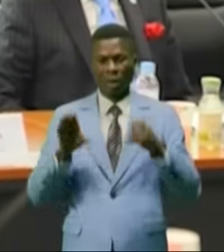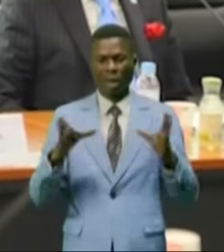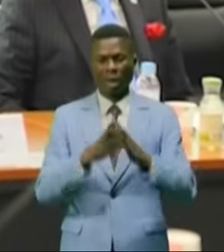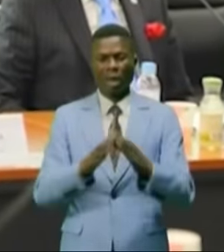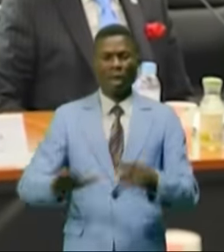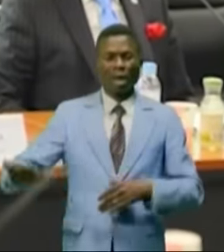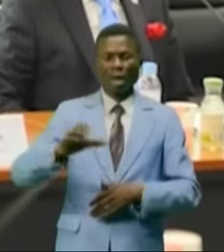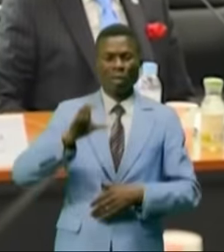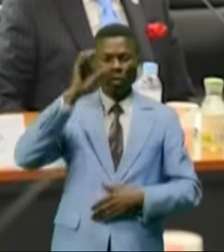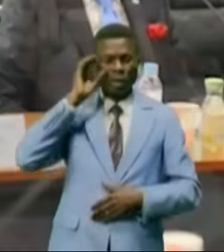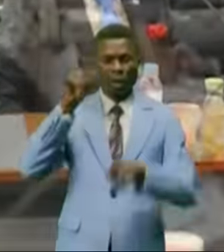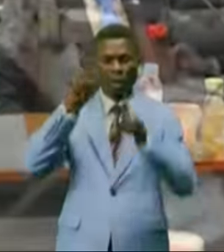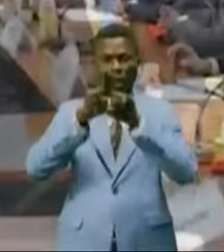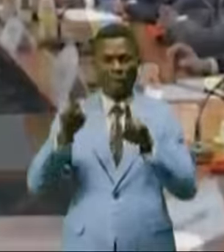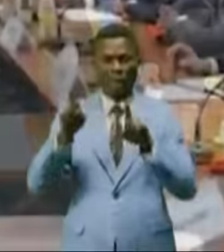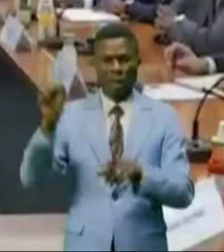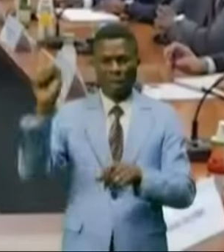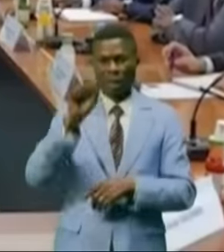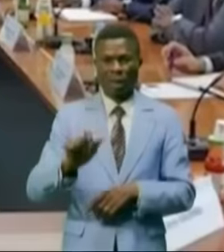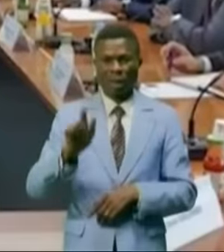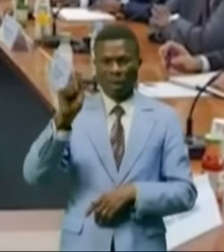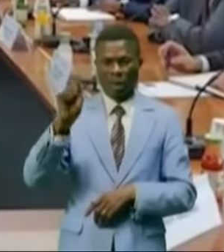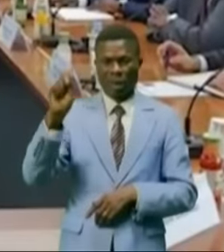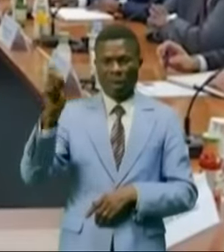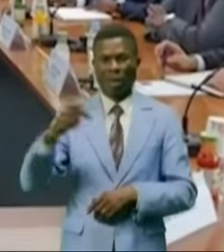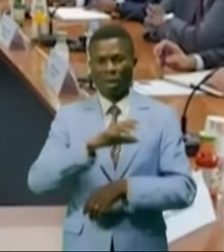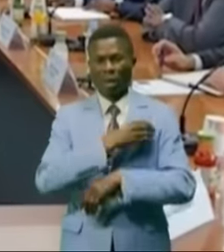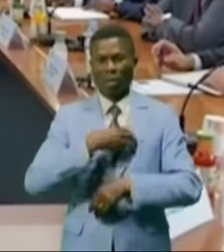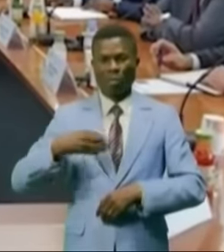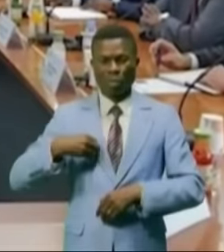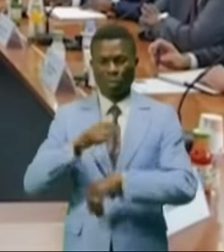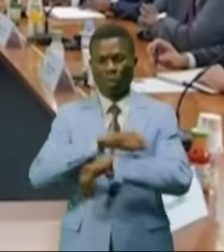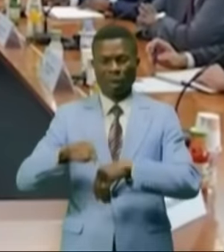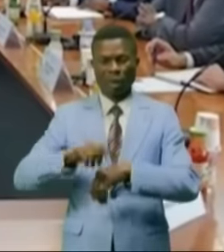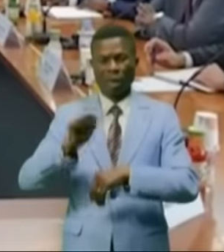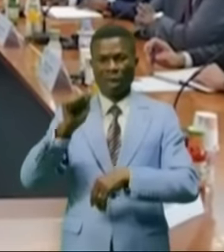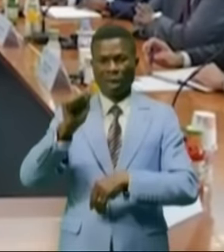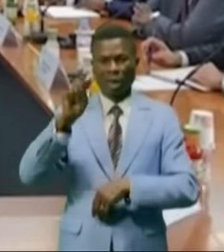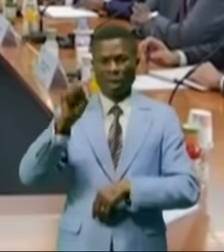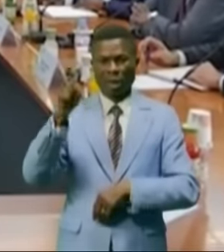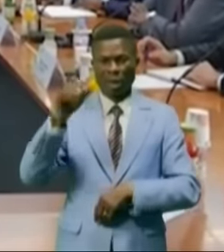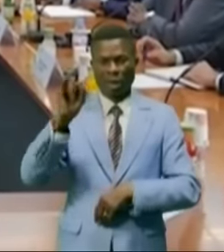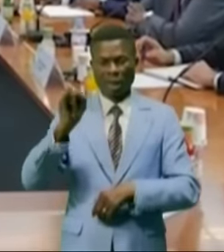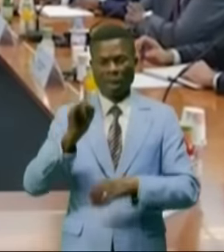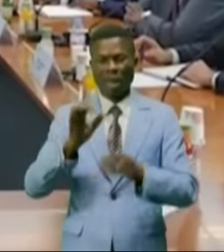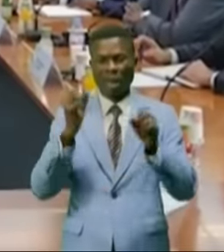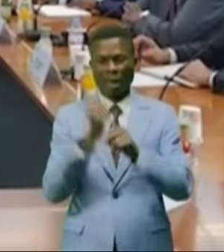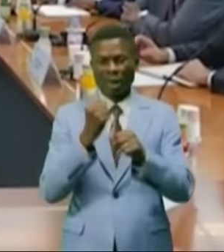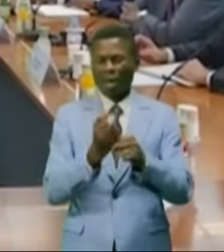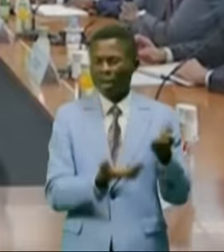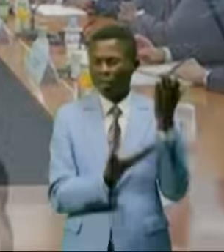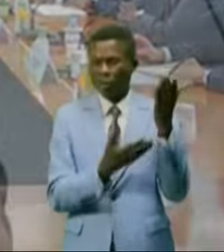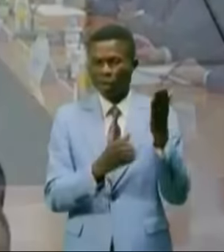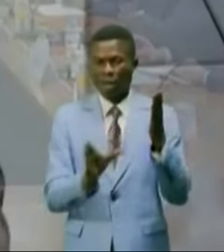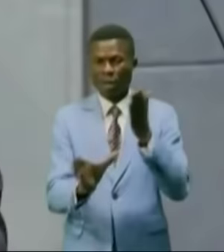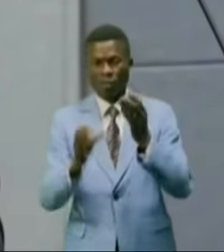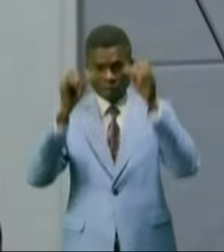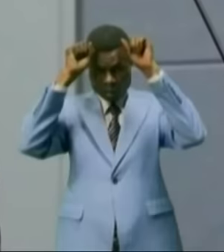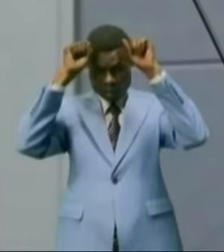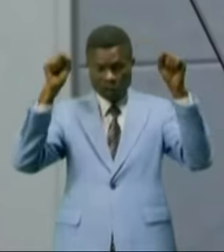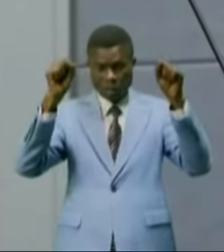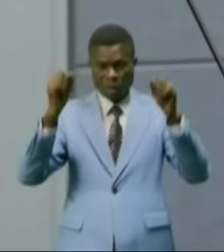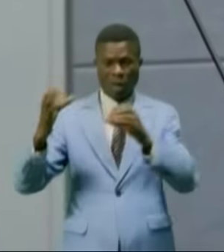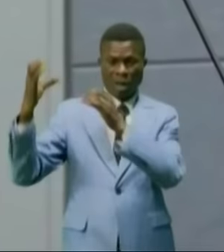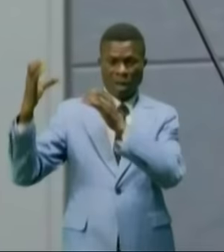et de M. Stéphane Veringa, membre du conseil d'administration de l'ANAPI, a eu une importante séance de travail avec le vice-président en charge